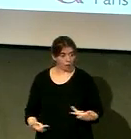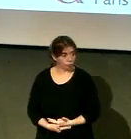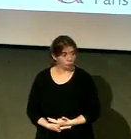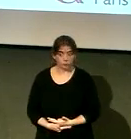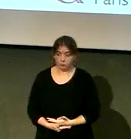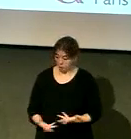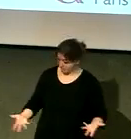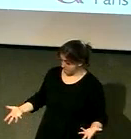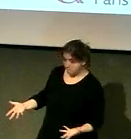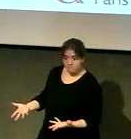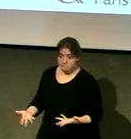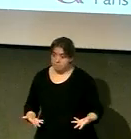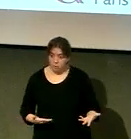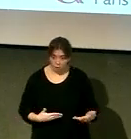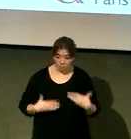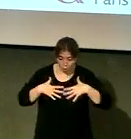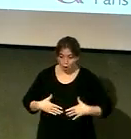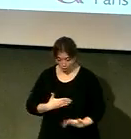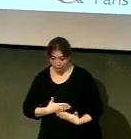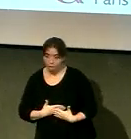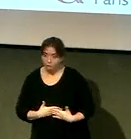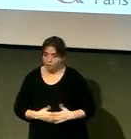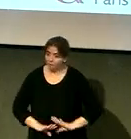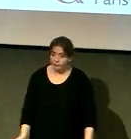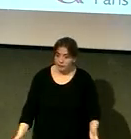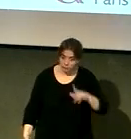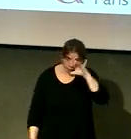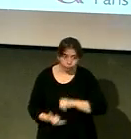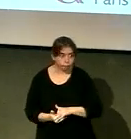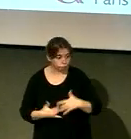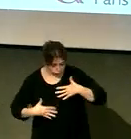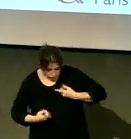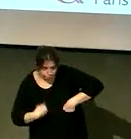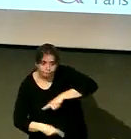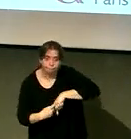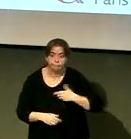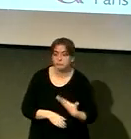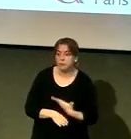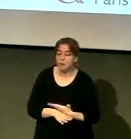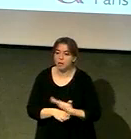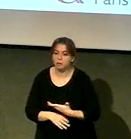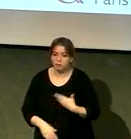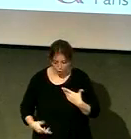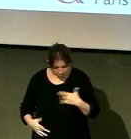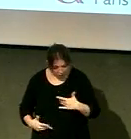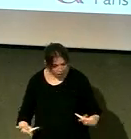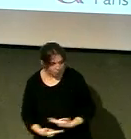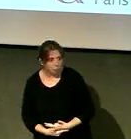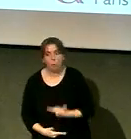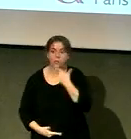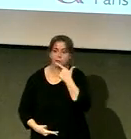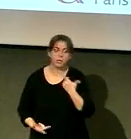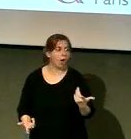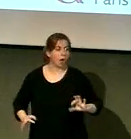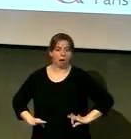elles n'ont plus aucun repère par rapport à leur corps et que bien souvent, elles se pensent stériles parce qu'elles n'ont pas de